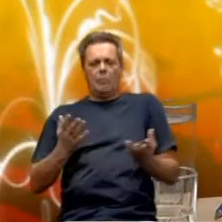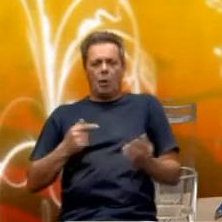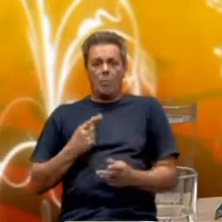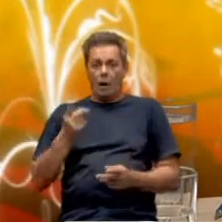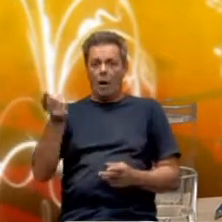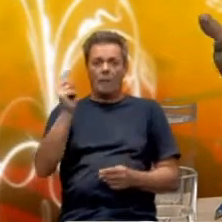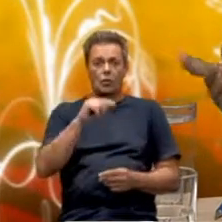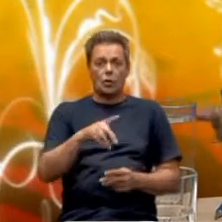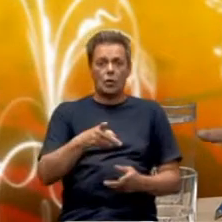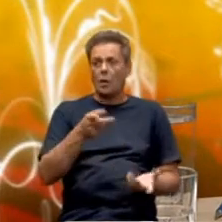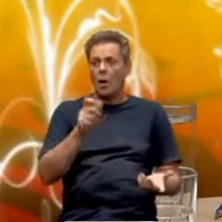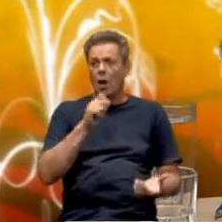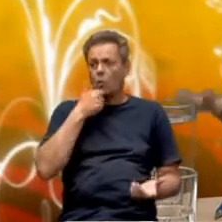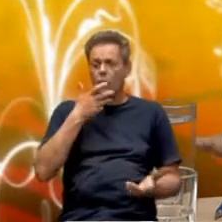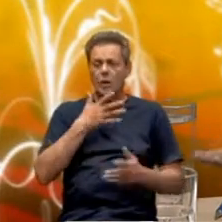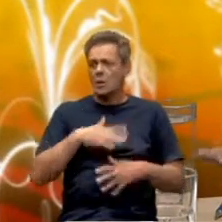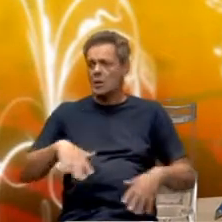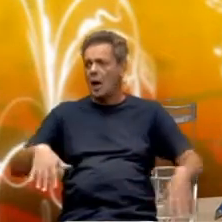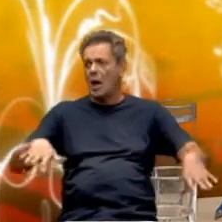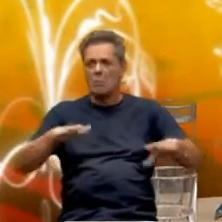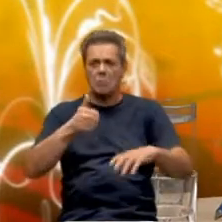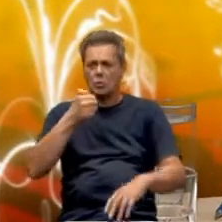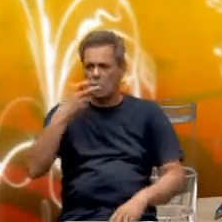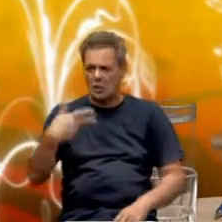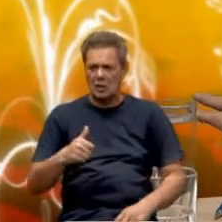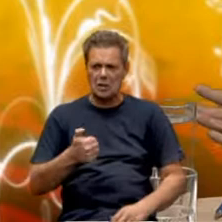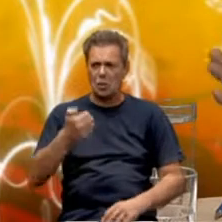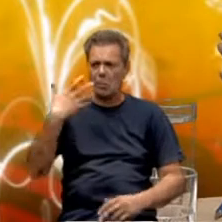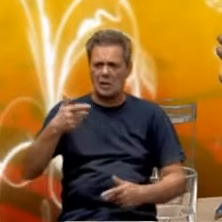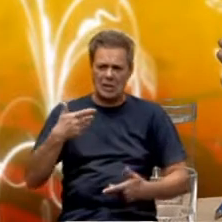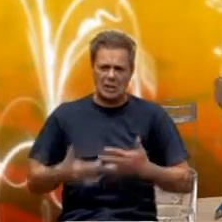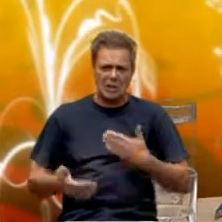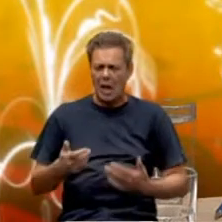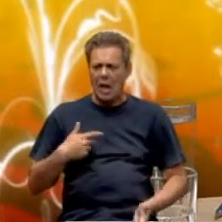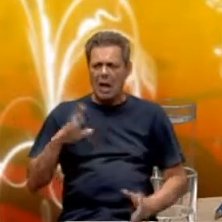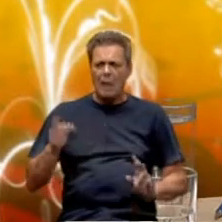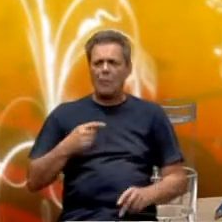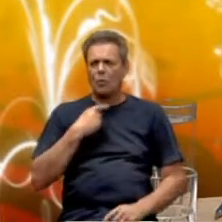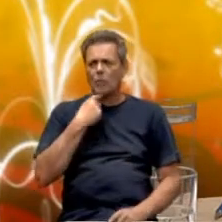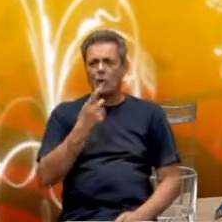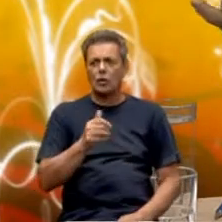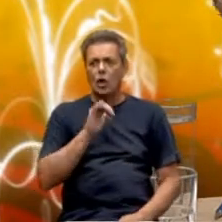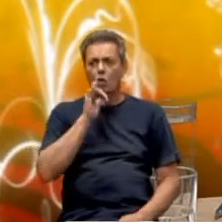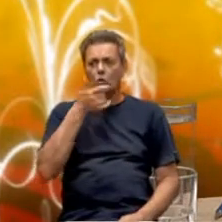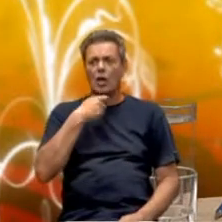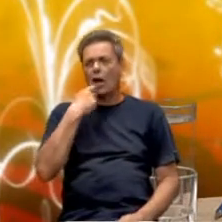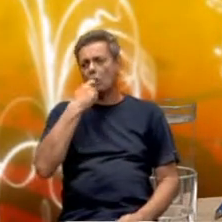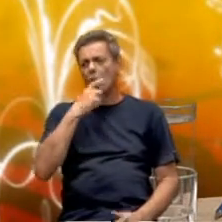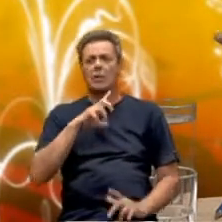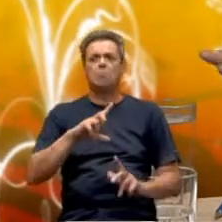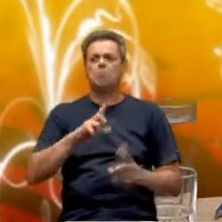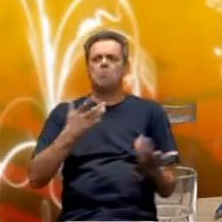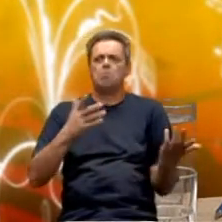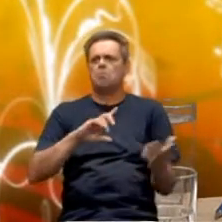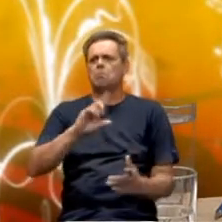dođete gore, a ono ljudi sa 130 kila, 150 kila, ne mogu sebi reći, e pa od sutra ću jesti drugačije.